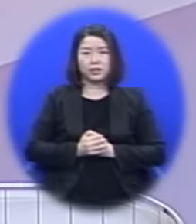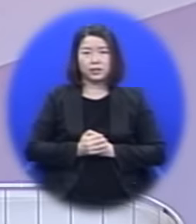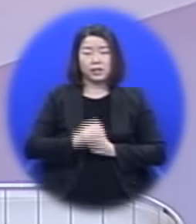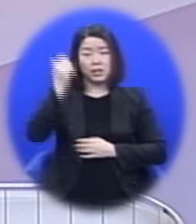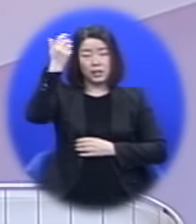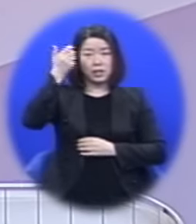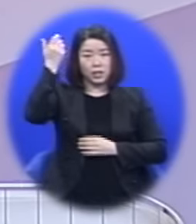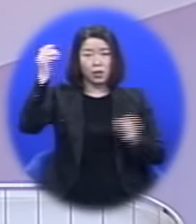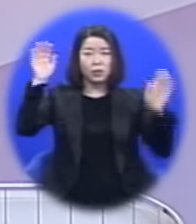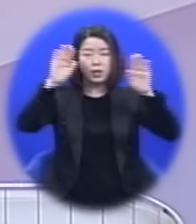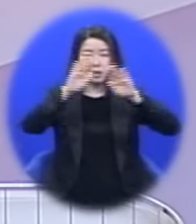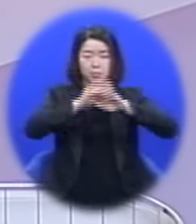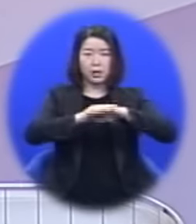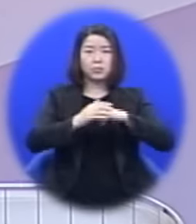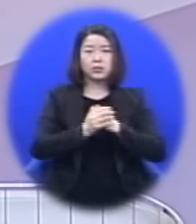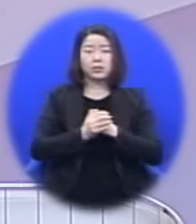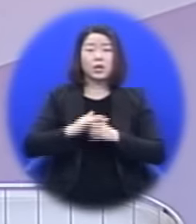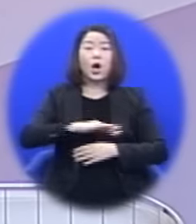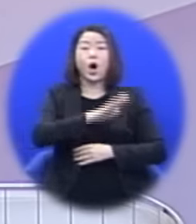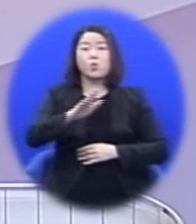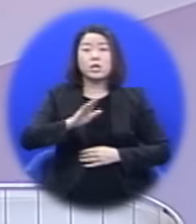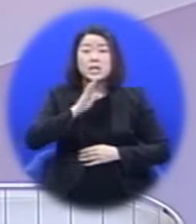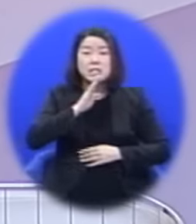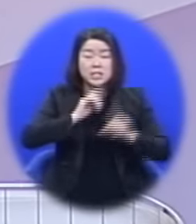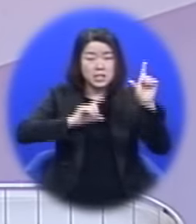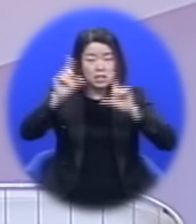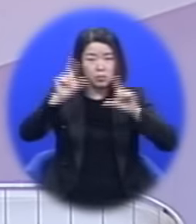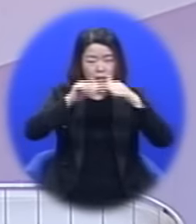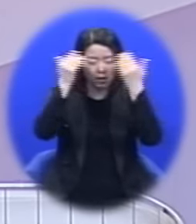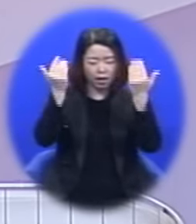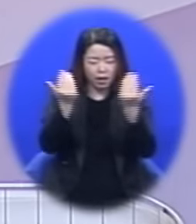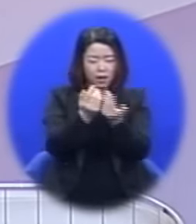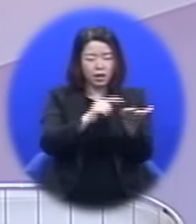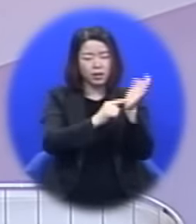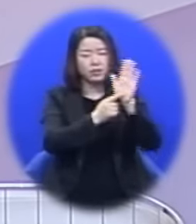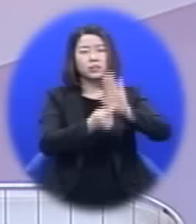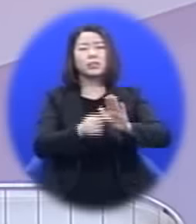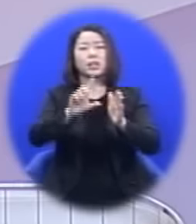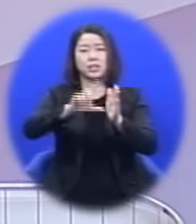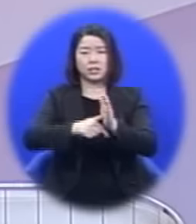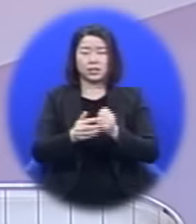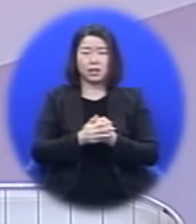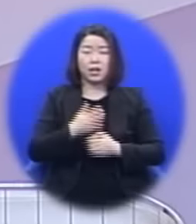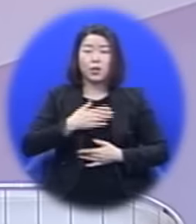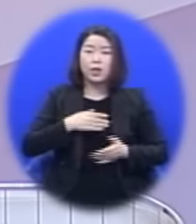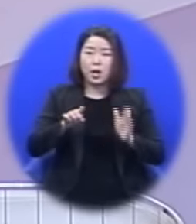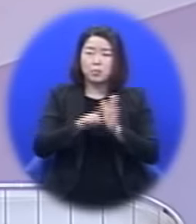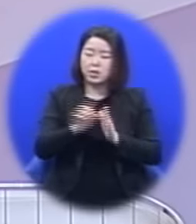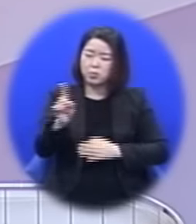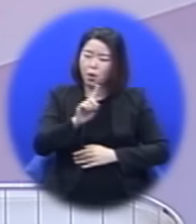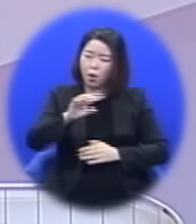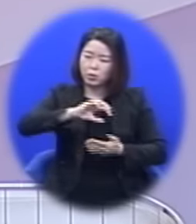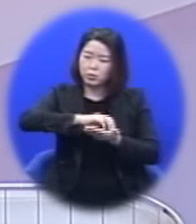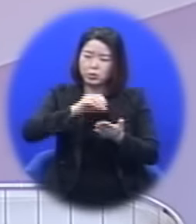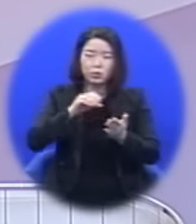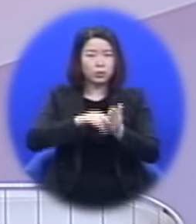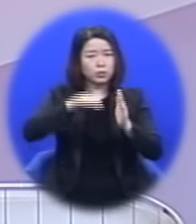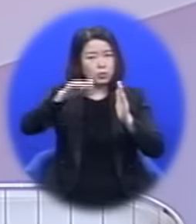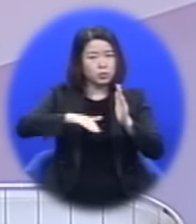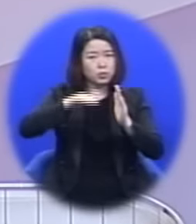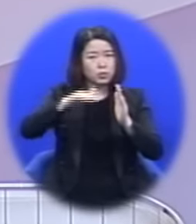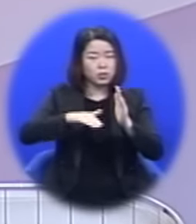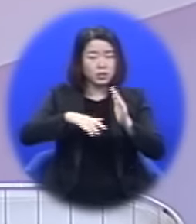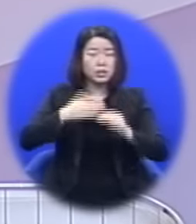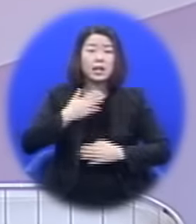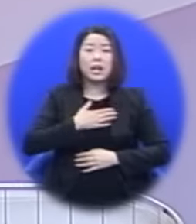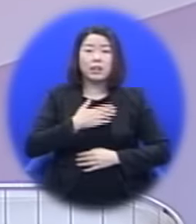영혼의 밤은 우리의 실상이 다 드러나는 시간입니다. 내 믿음이 어느 수준인지, 내